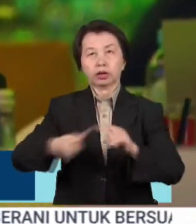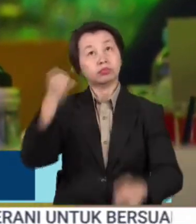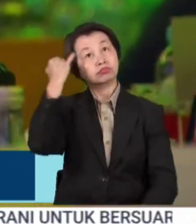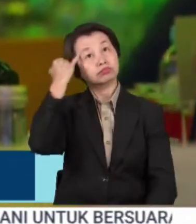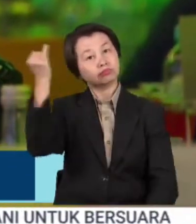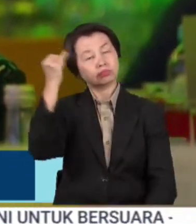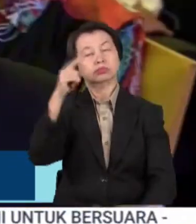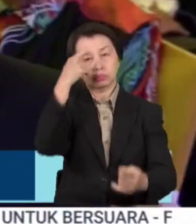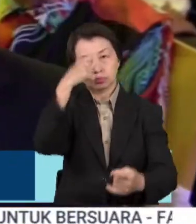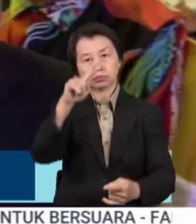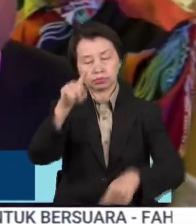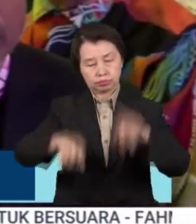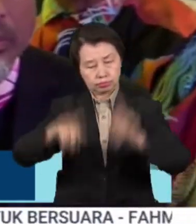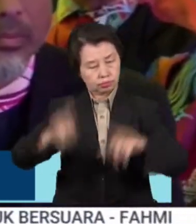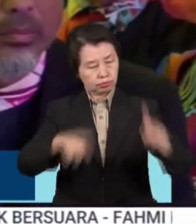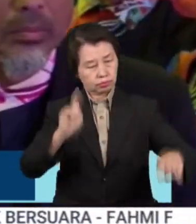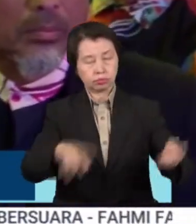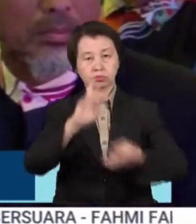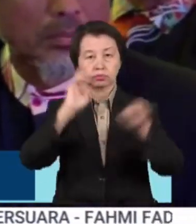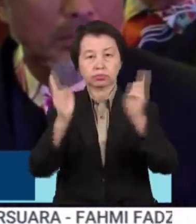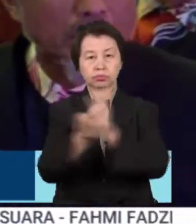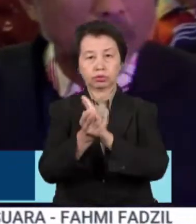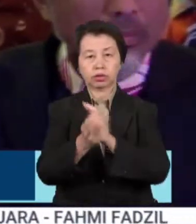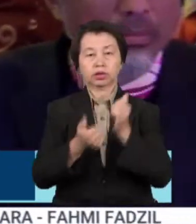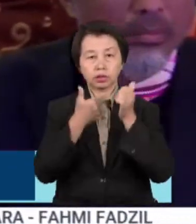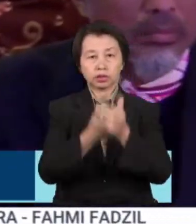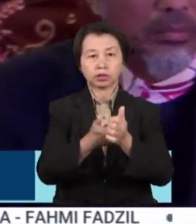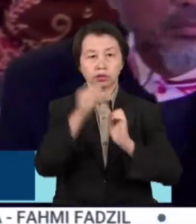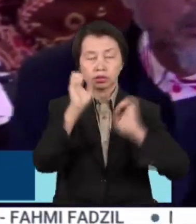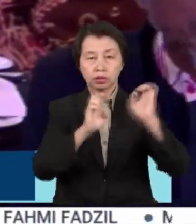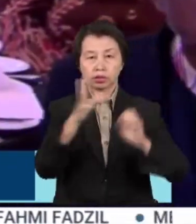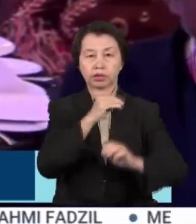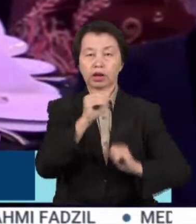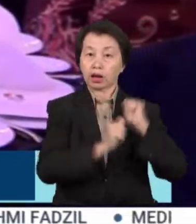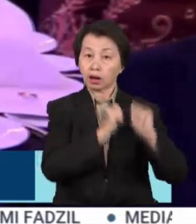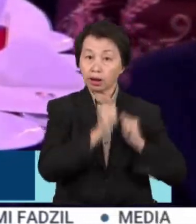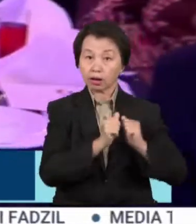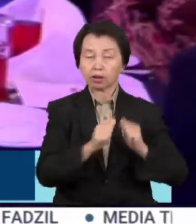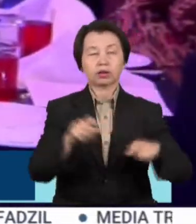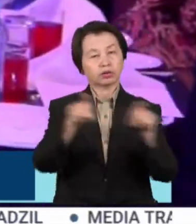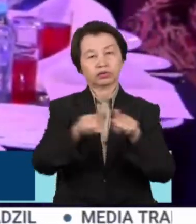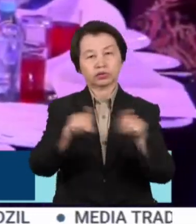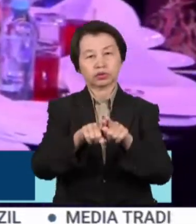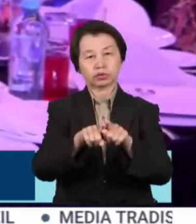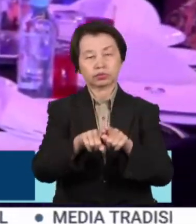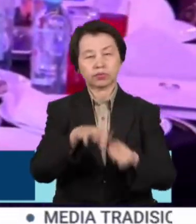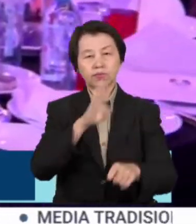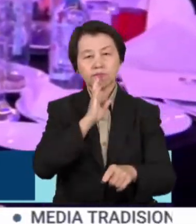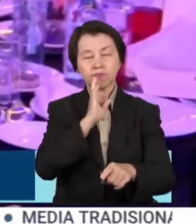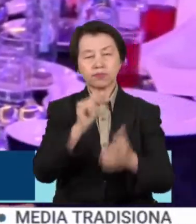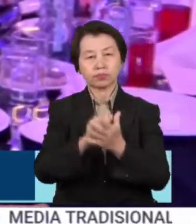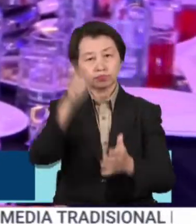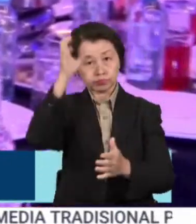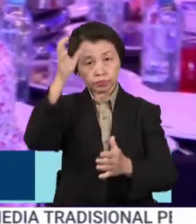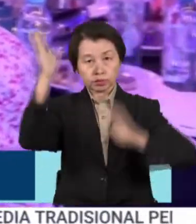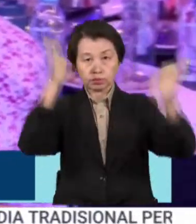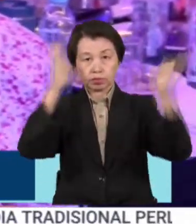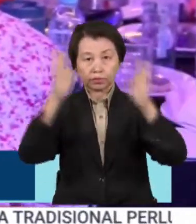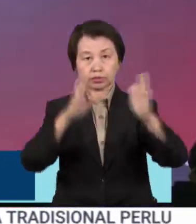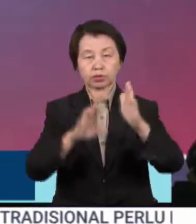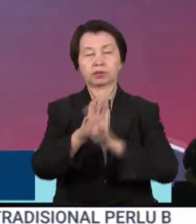idea kepada pelbagai perubahan berdasarkan nilai dan akhlak. Ia sebagaimana yang digagaskan menerusi konsep Malaysia